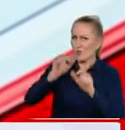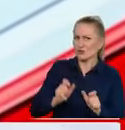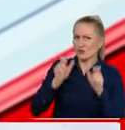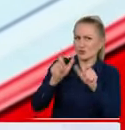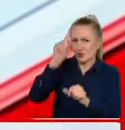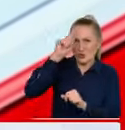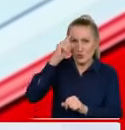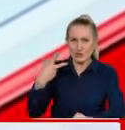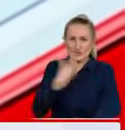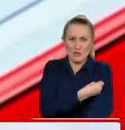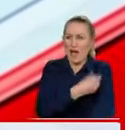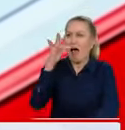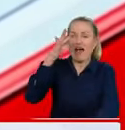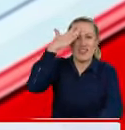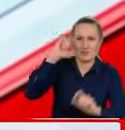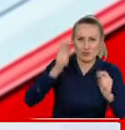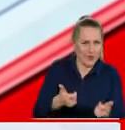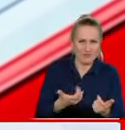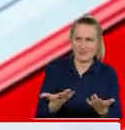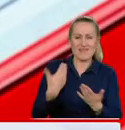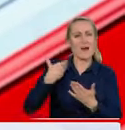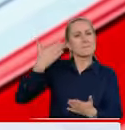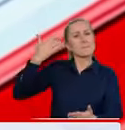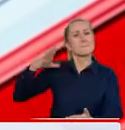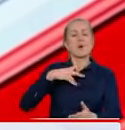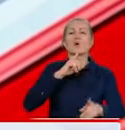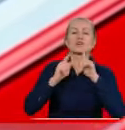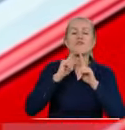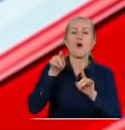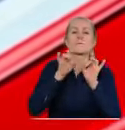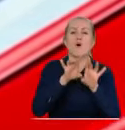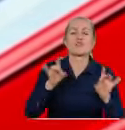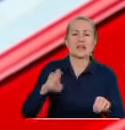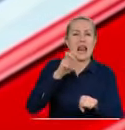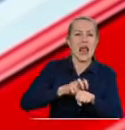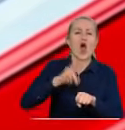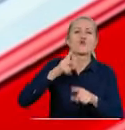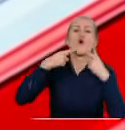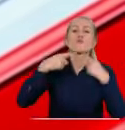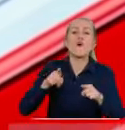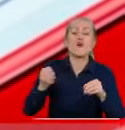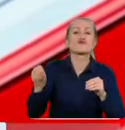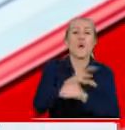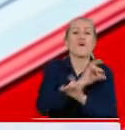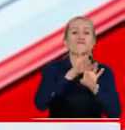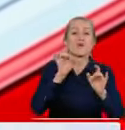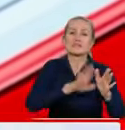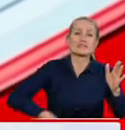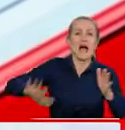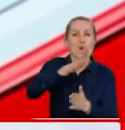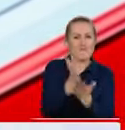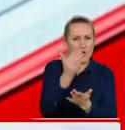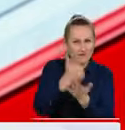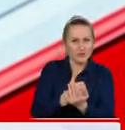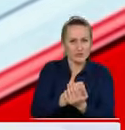szczepić nie wiadomo czym. Nie tak dawno rozmawiałem z profesorem, lekarzem odpowiedzialnym za koronawirusa na całe województwo